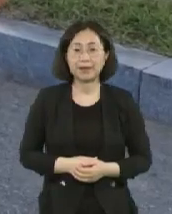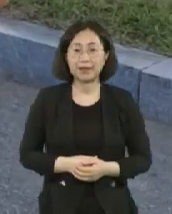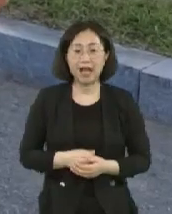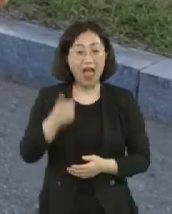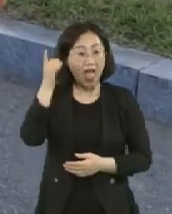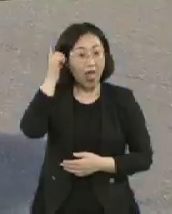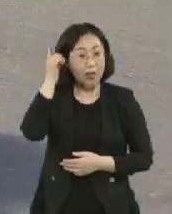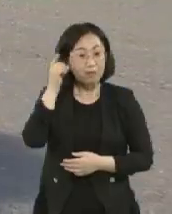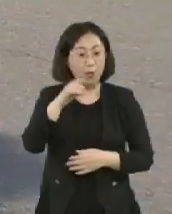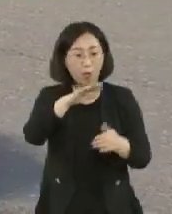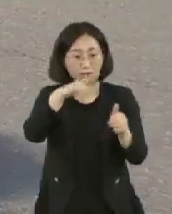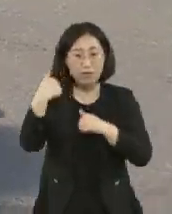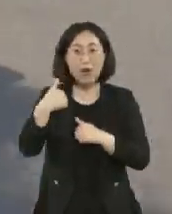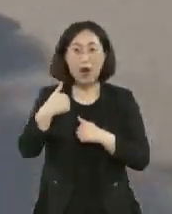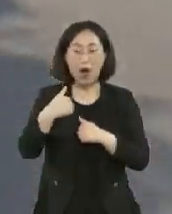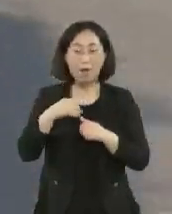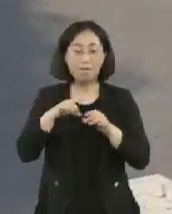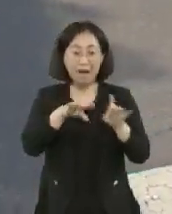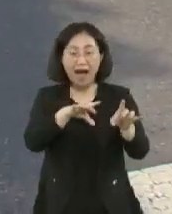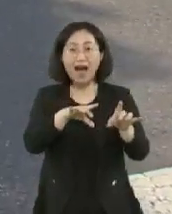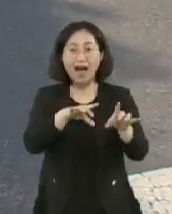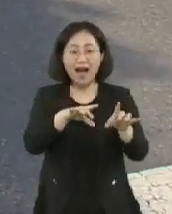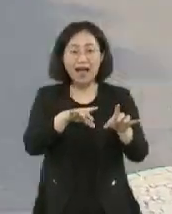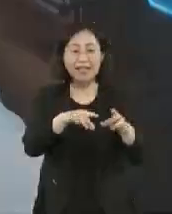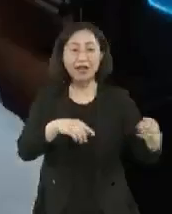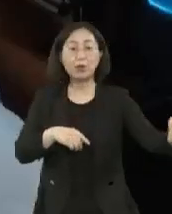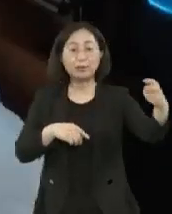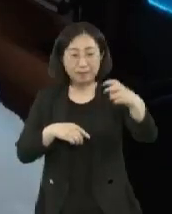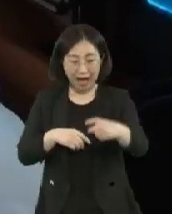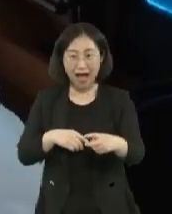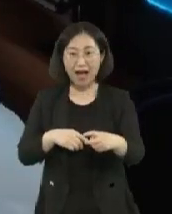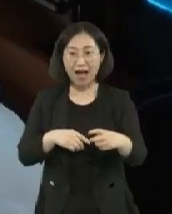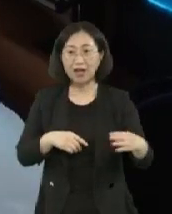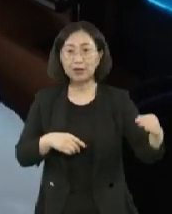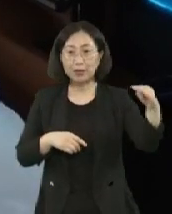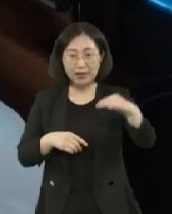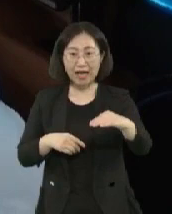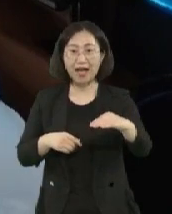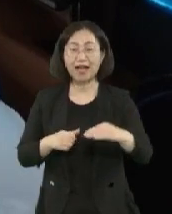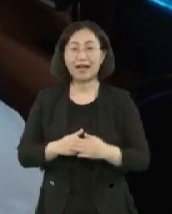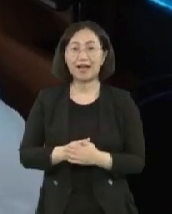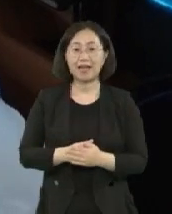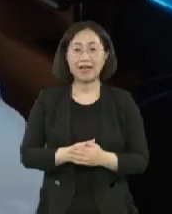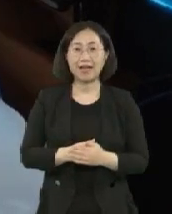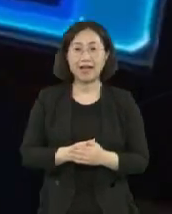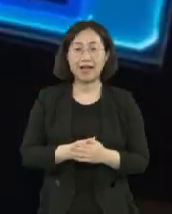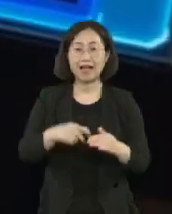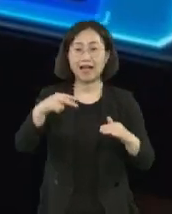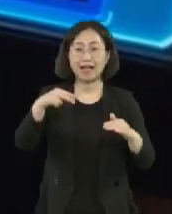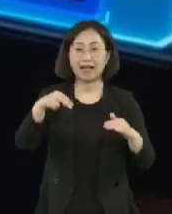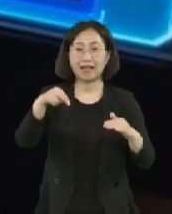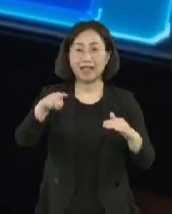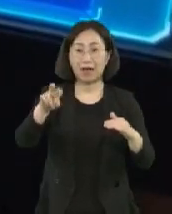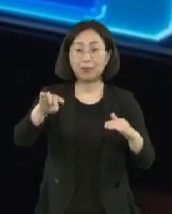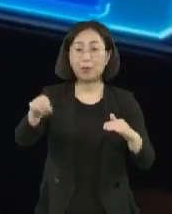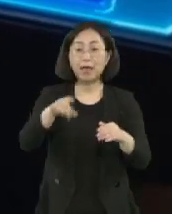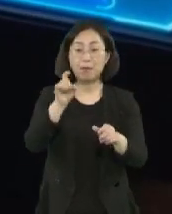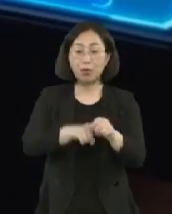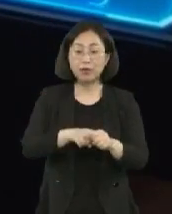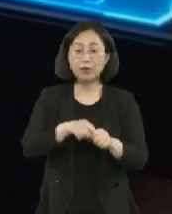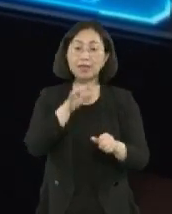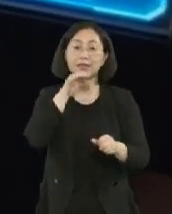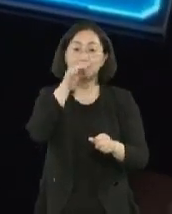모바일 기기로 호출하자 상자형의 네모난 자동차가 도착하고 하이오토비 3동으로 가자. 목적지를